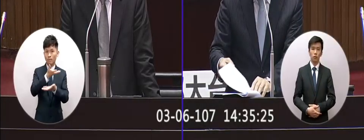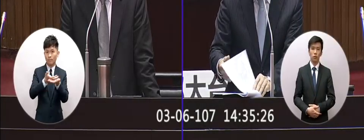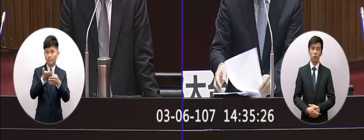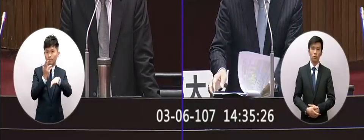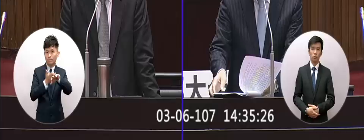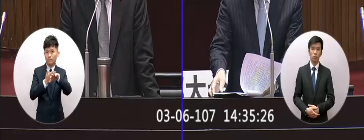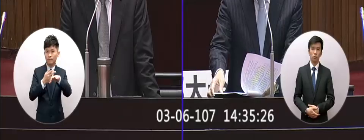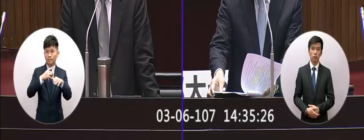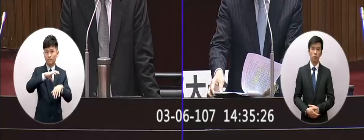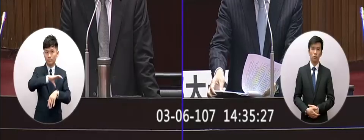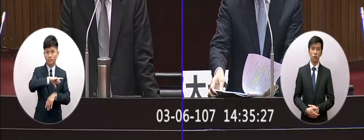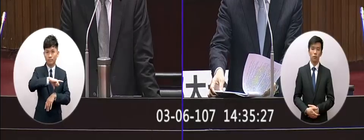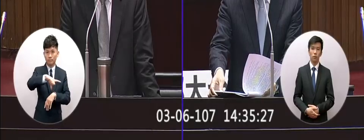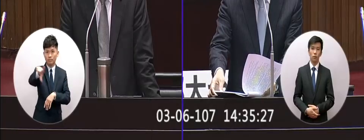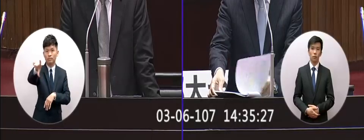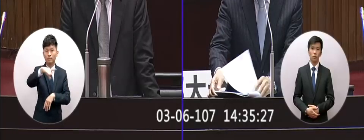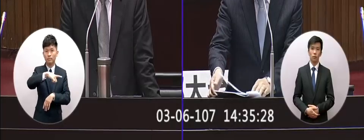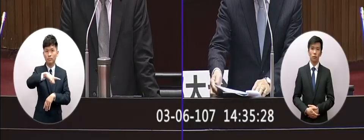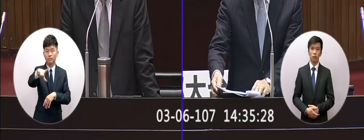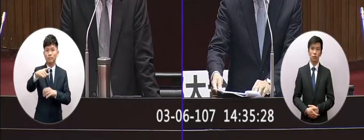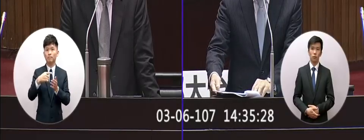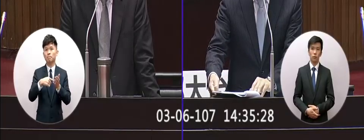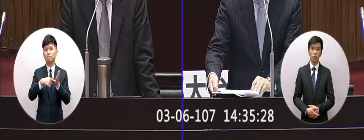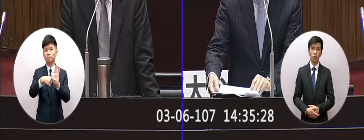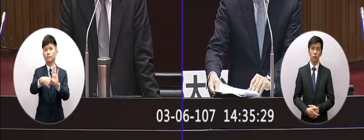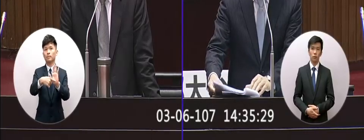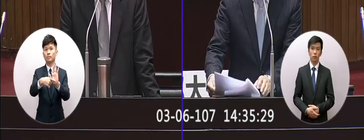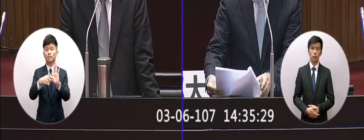哈，当然是外交系统这个途径去表达